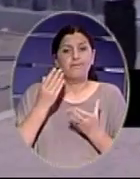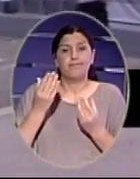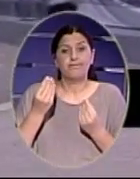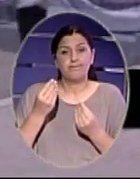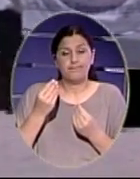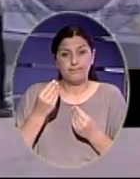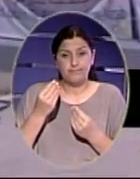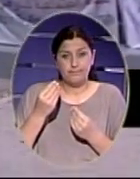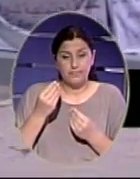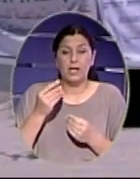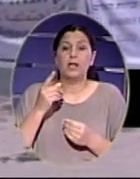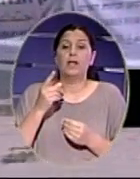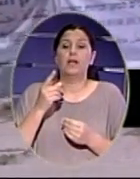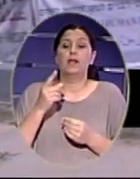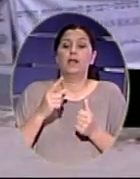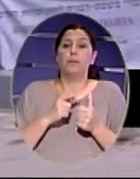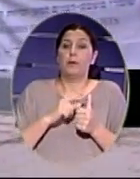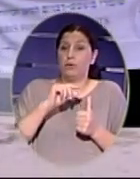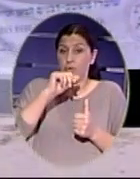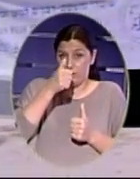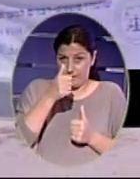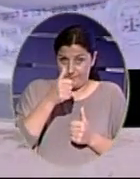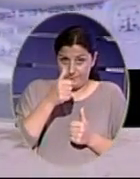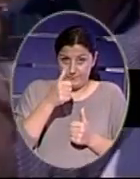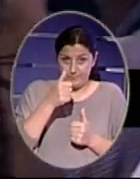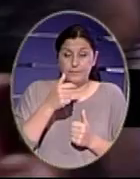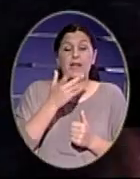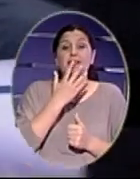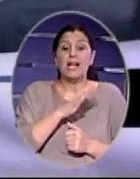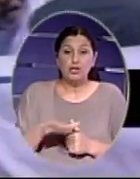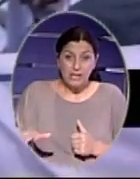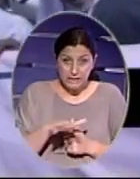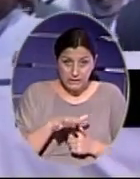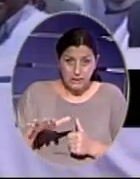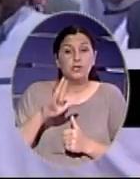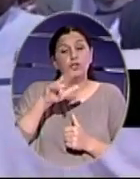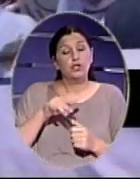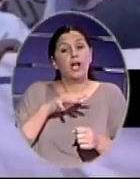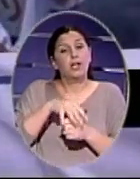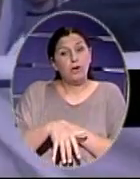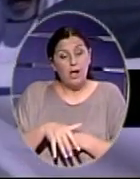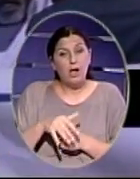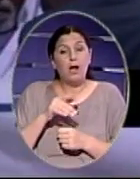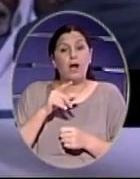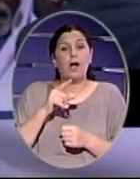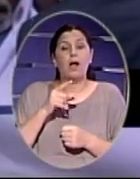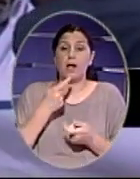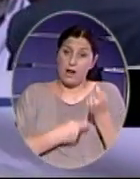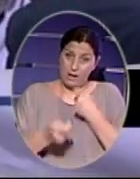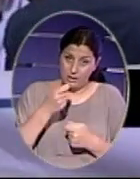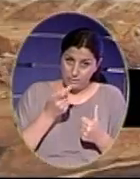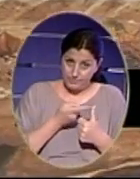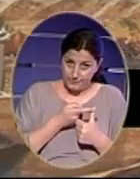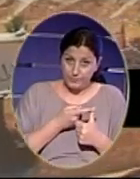שכבתית. בפעם הראשונה הפן התשתיתי שכמובן יש לו השלכות